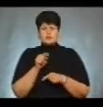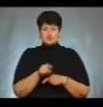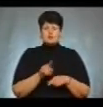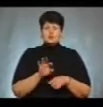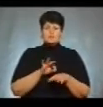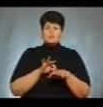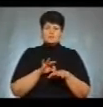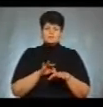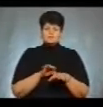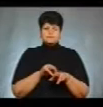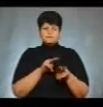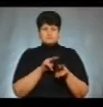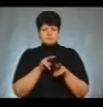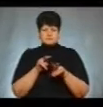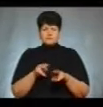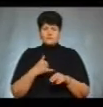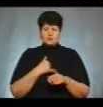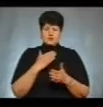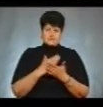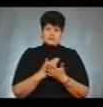здійснювати технічний нагляд, в нас є